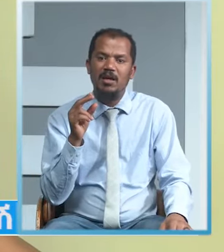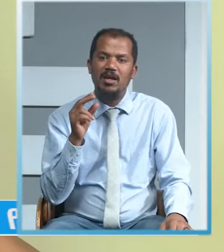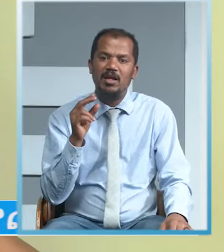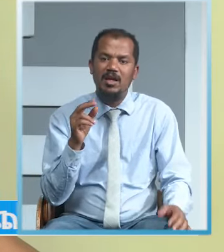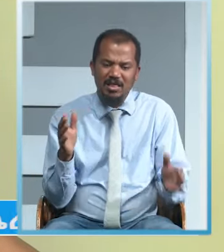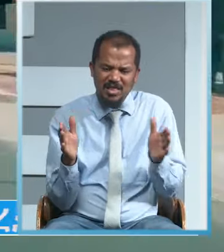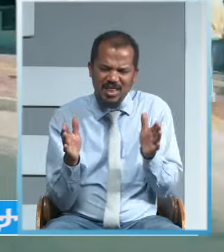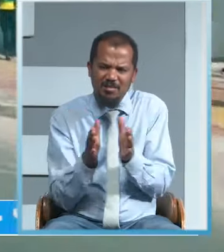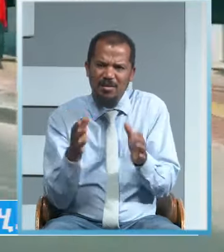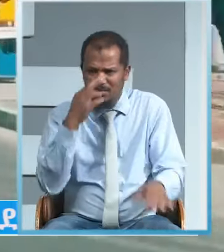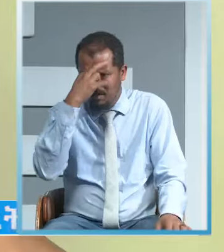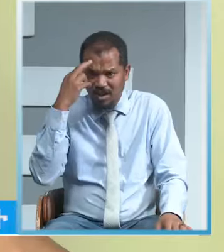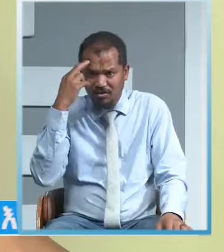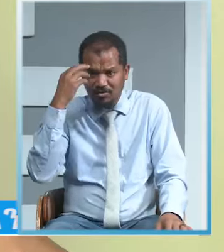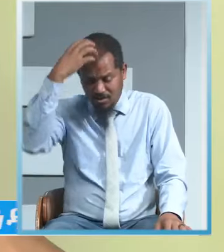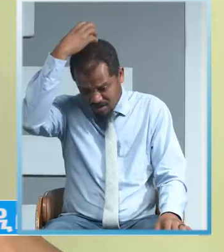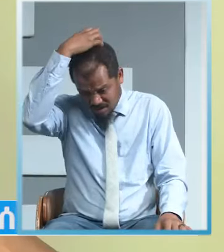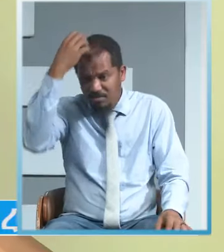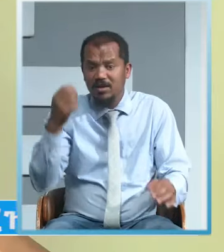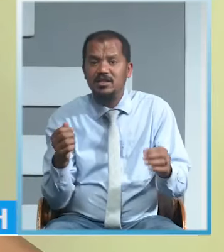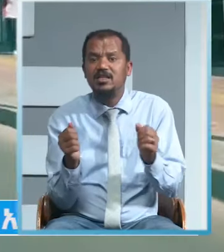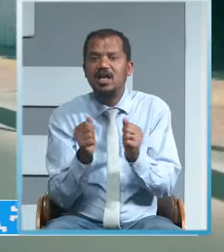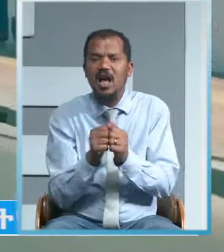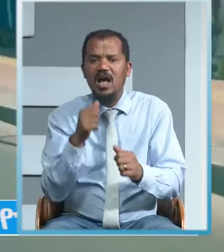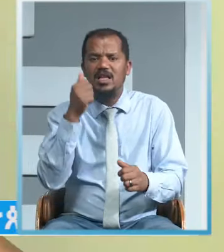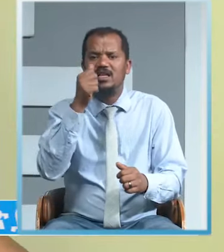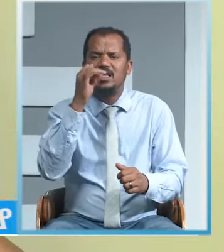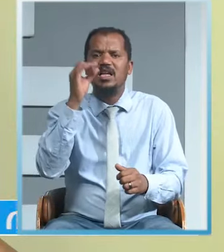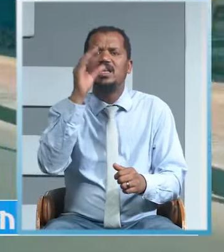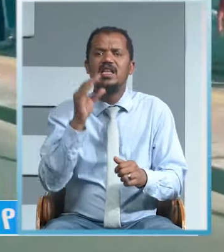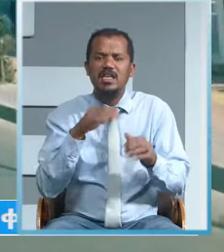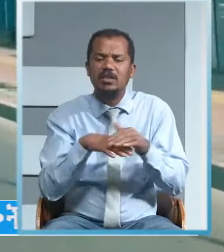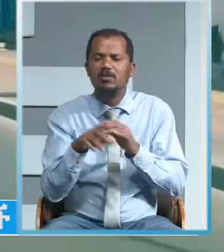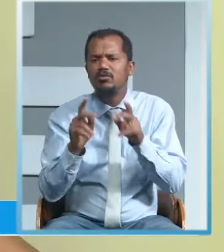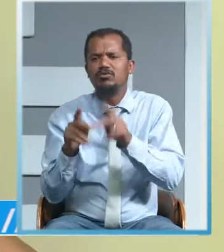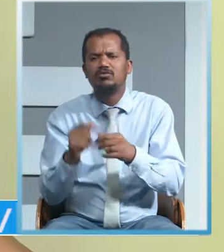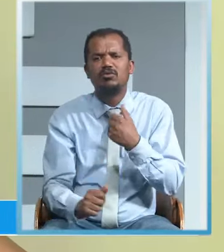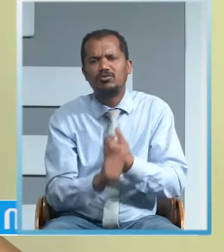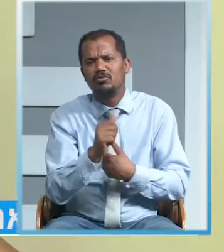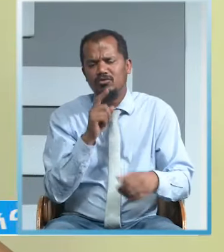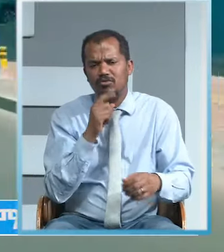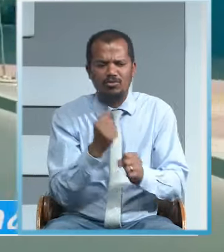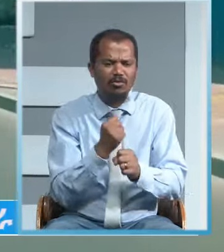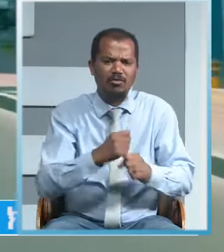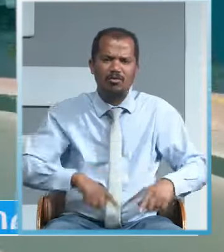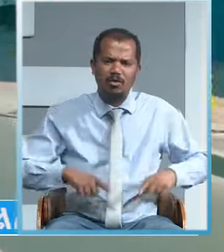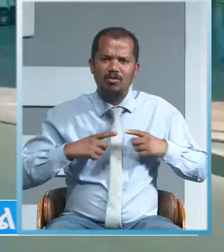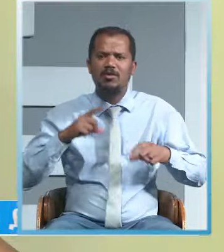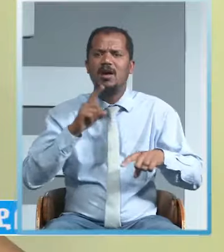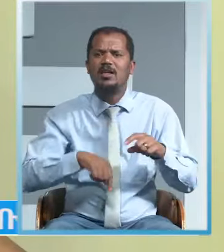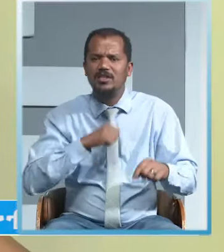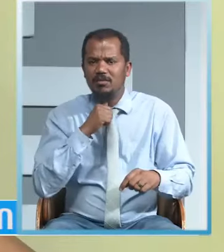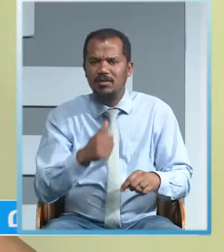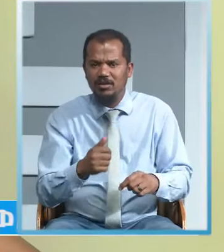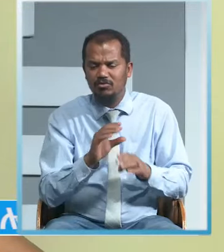በየጠባብ ምክንያቶቹ ከመንግስት ጋር እልህ እየተጋቡ አሁን ህዝቡን እየጎዱ ነው ያለ። ሰርቶ መኖር የማይችልበት ሁኔታ